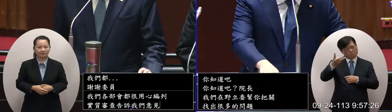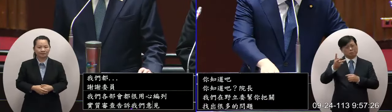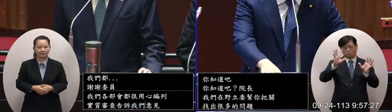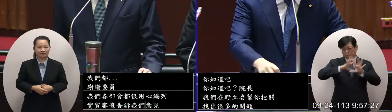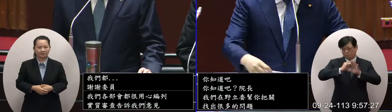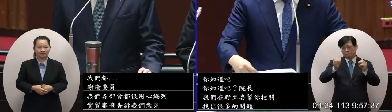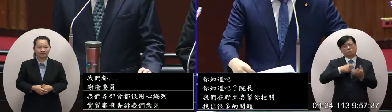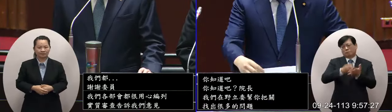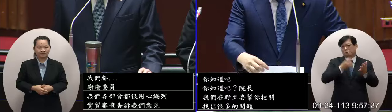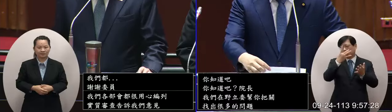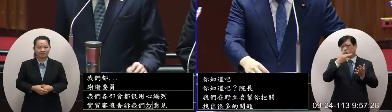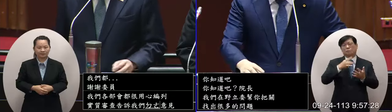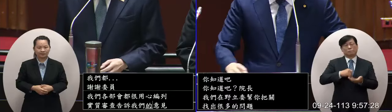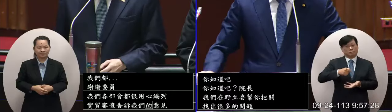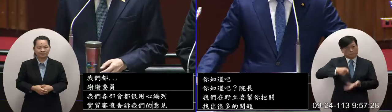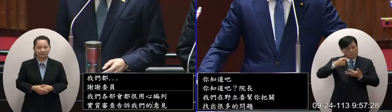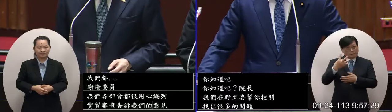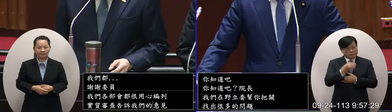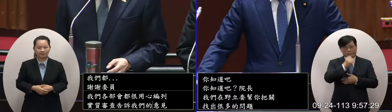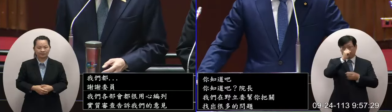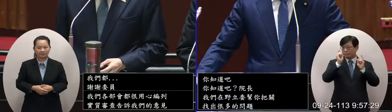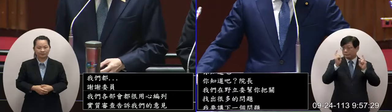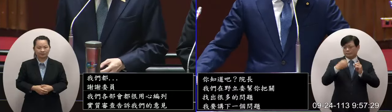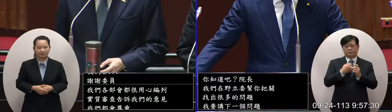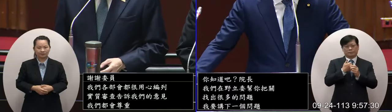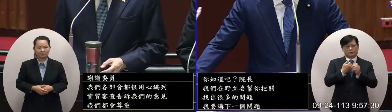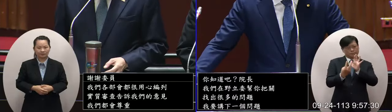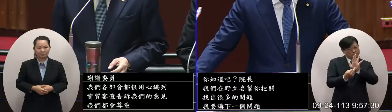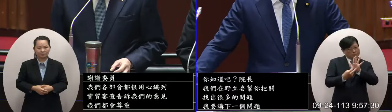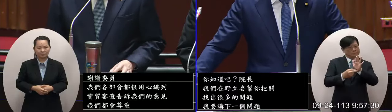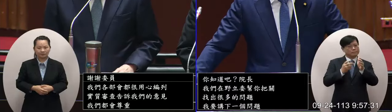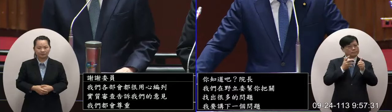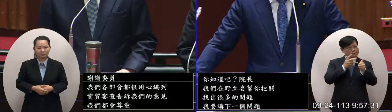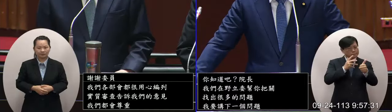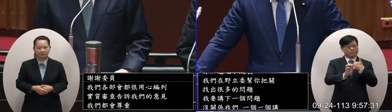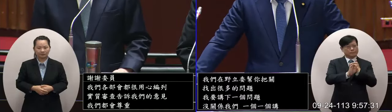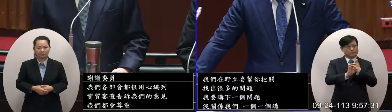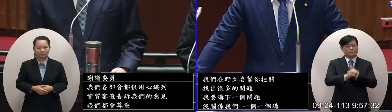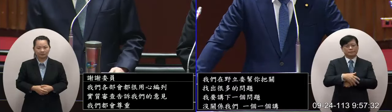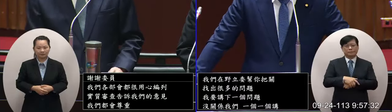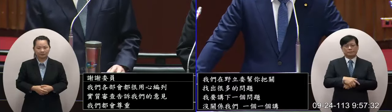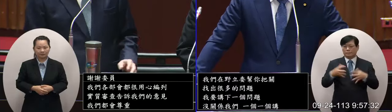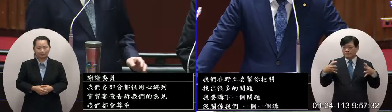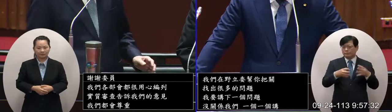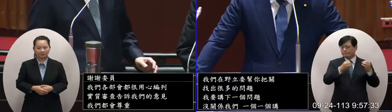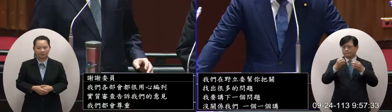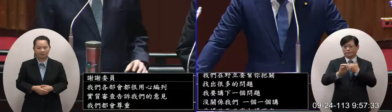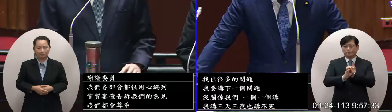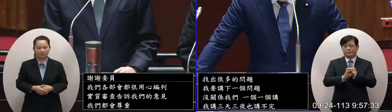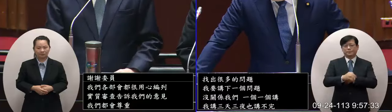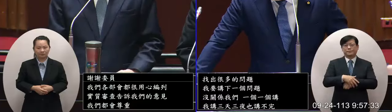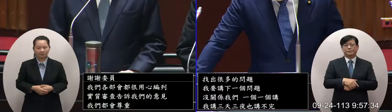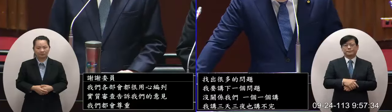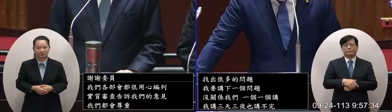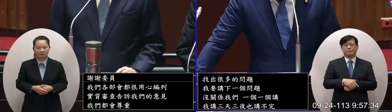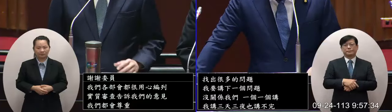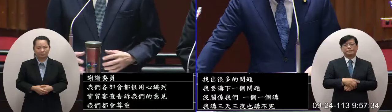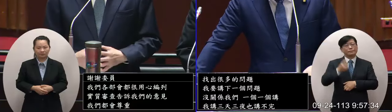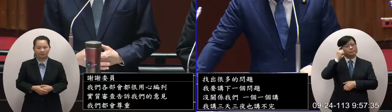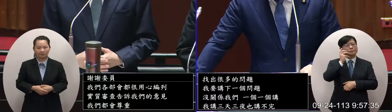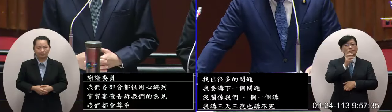不完，但我只举几个比较好玩的例子啊，我们大家一起当做一个有趣的事情来共同探讨一下了哈。我